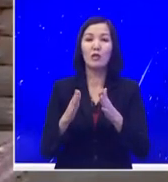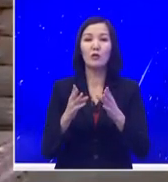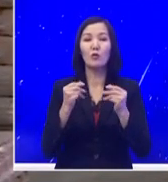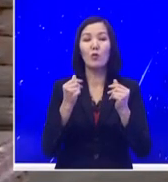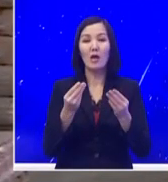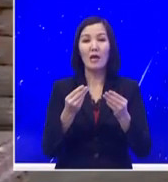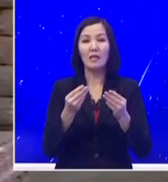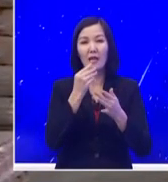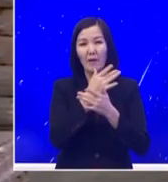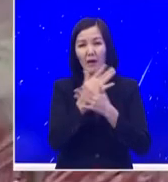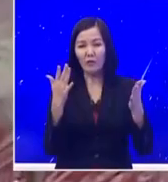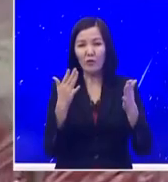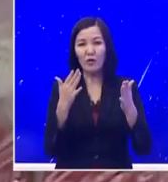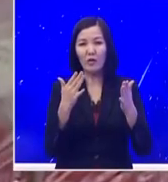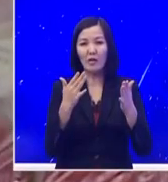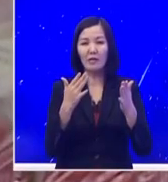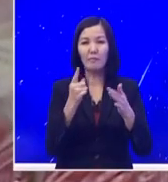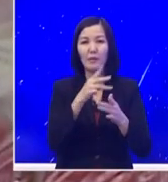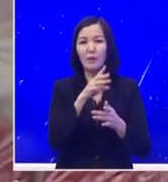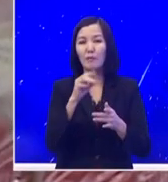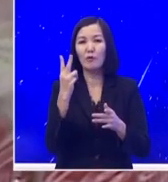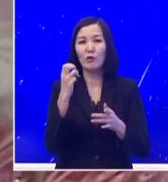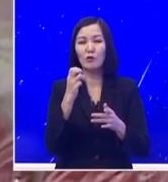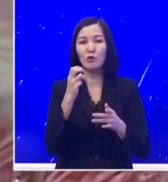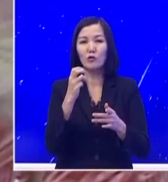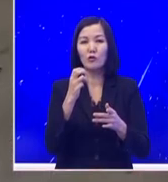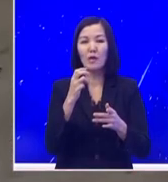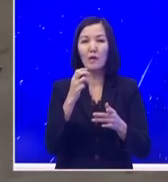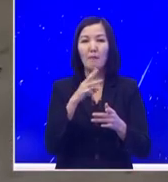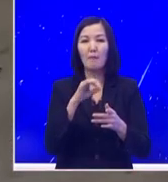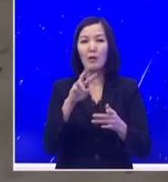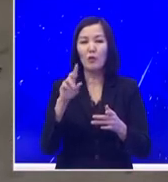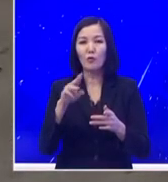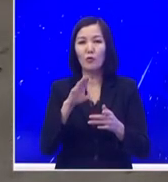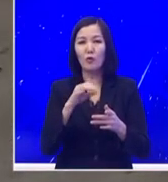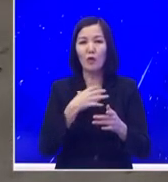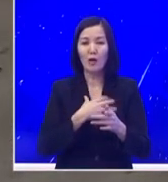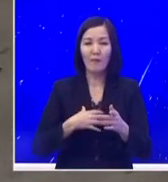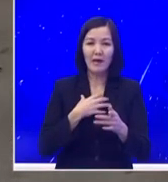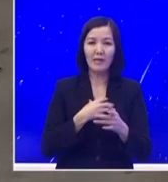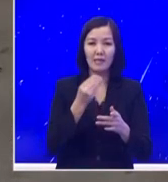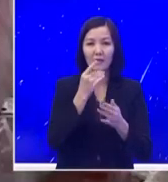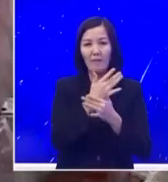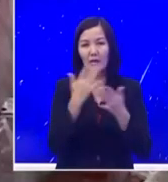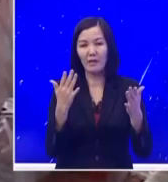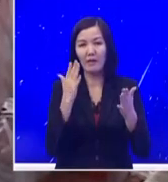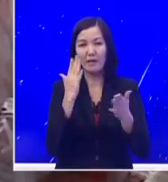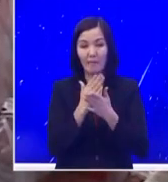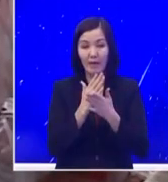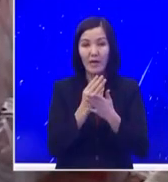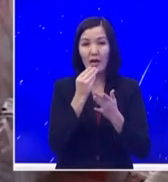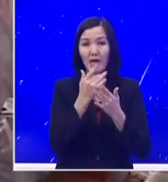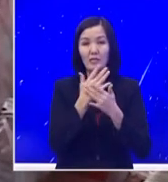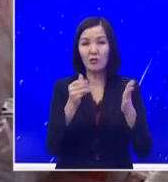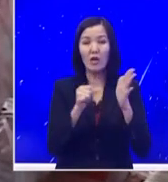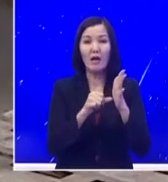және өндірушілердің қоймаларында 1,200,000 тонна мөлшерінде әлеуметтік маңызы бар тауарлар сақтаулы тұр. Бұл азық-түлік